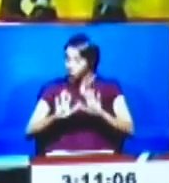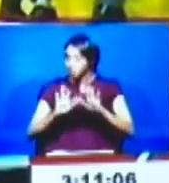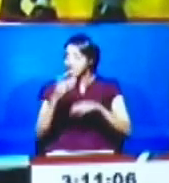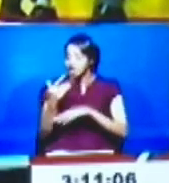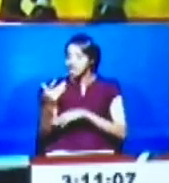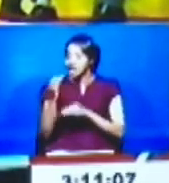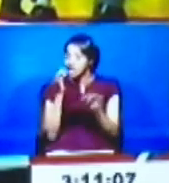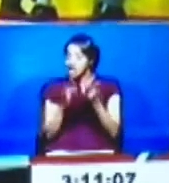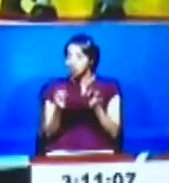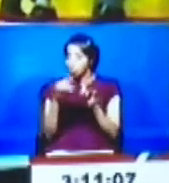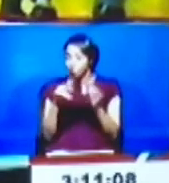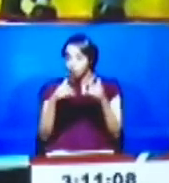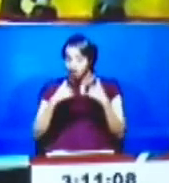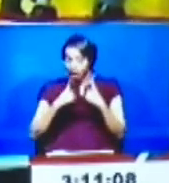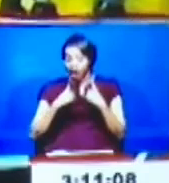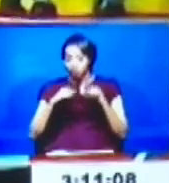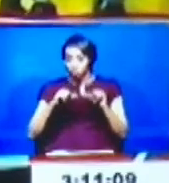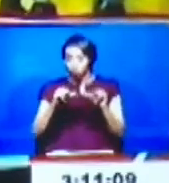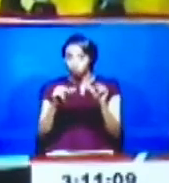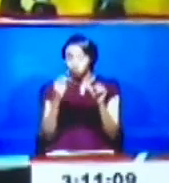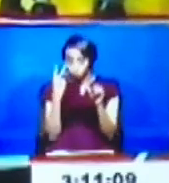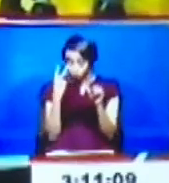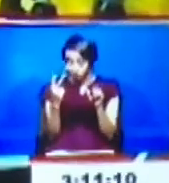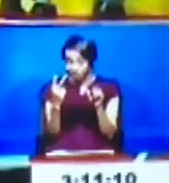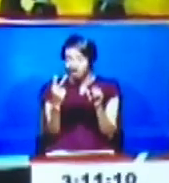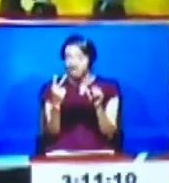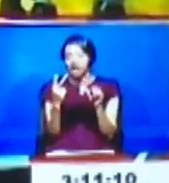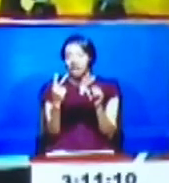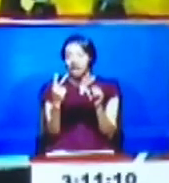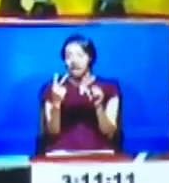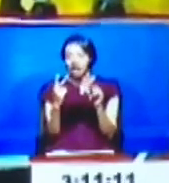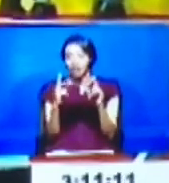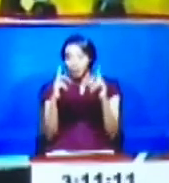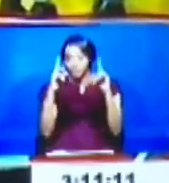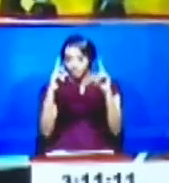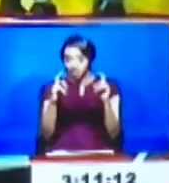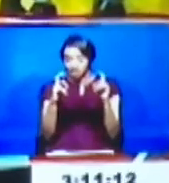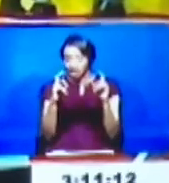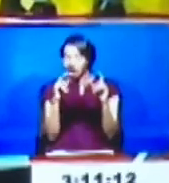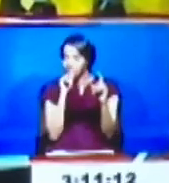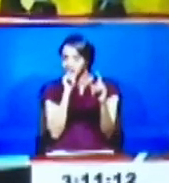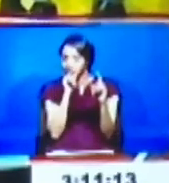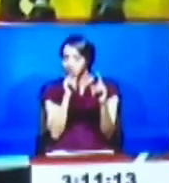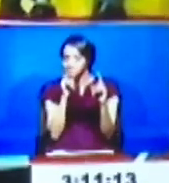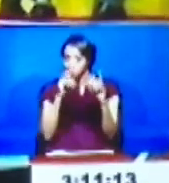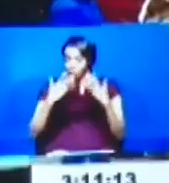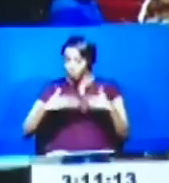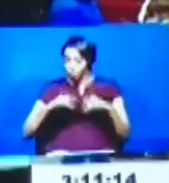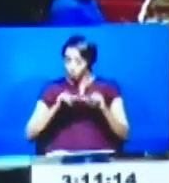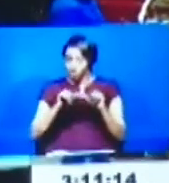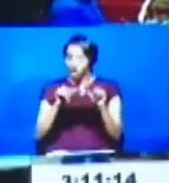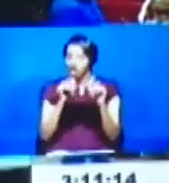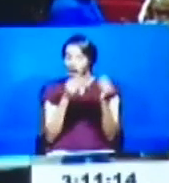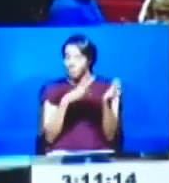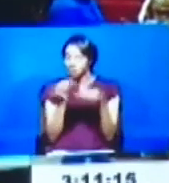olwalero Kenya nebo gamba nti okulonda kunengeri n'olaba stability eriwo olwalero eraga ekifaananyi